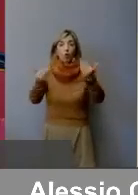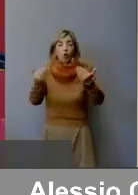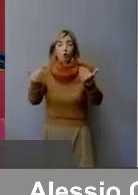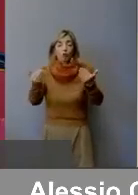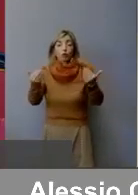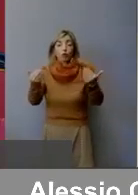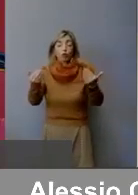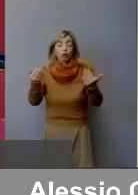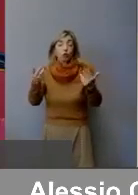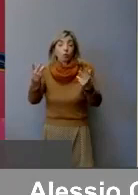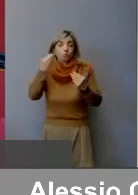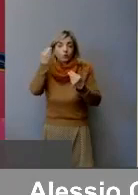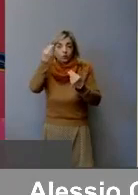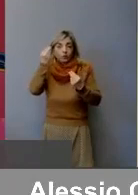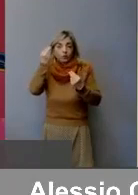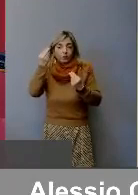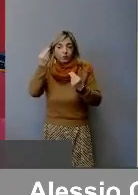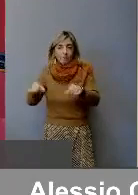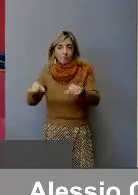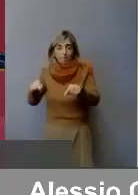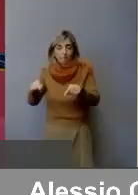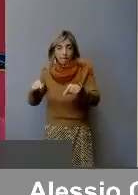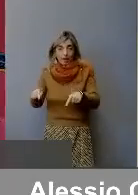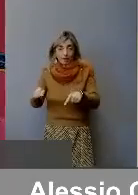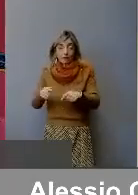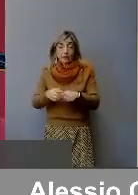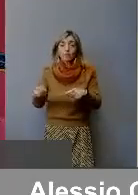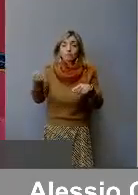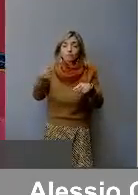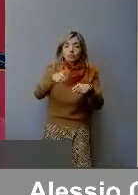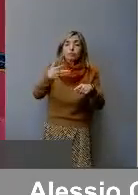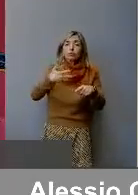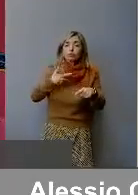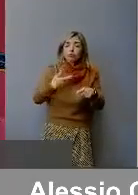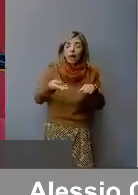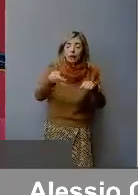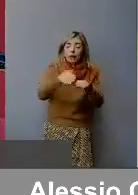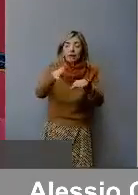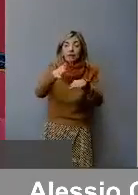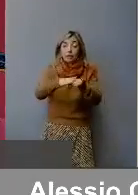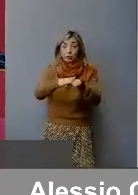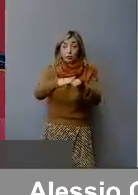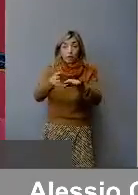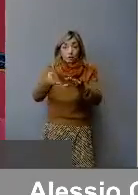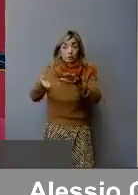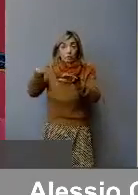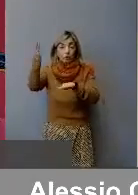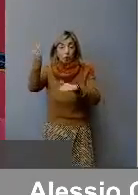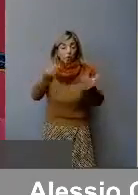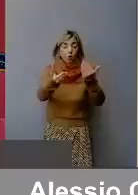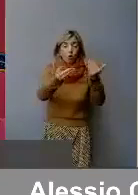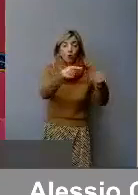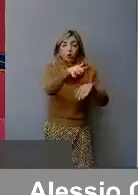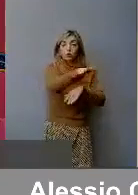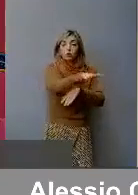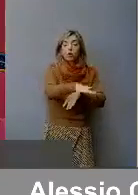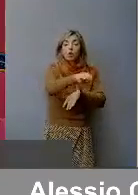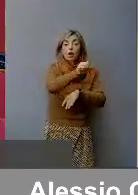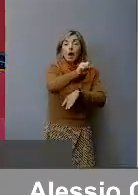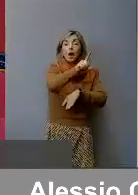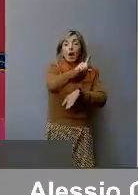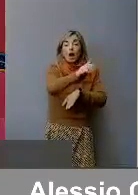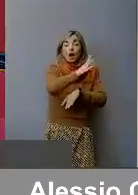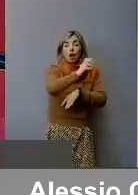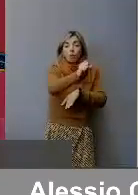cento di decessi in più rispetto a quelli previsti al contrario e d'albaro si muore meno rispetto alla media nervi senza